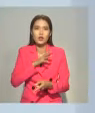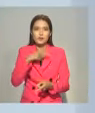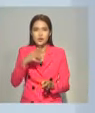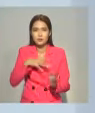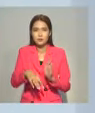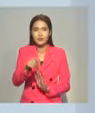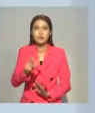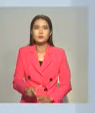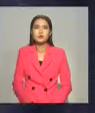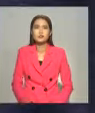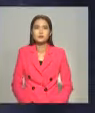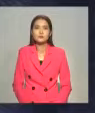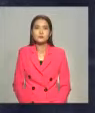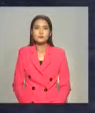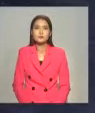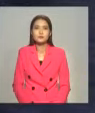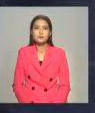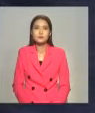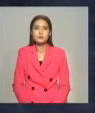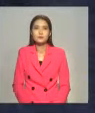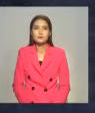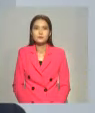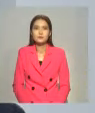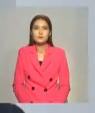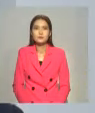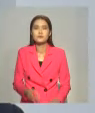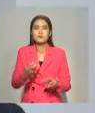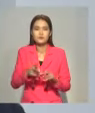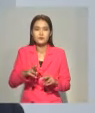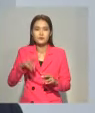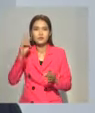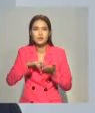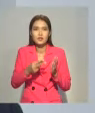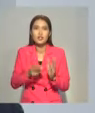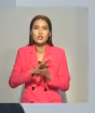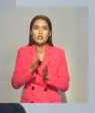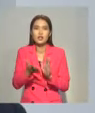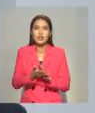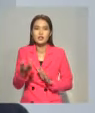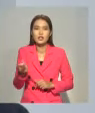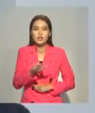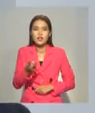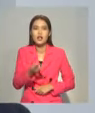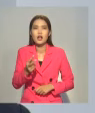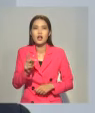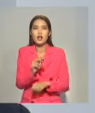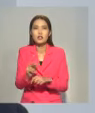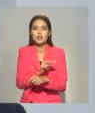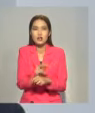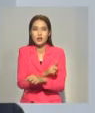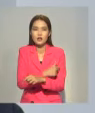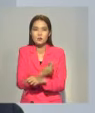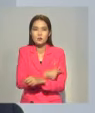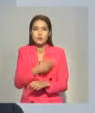депутаттар. Жол картамыз бойынша тағы 2 амбулатория, отбасылық